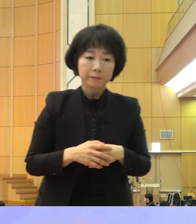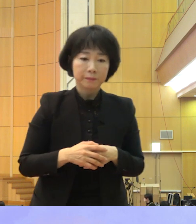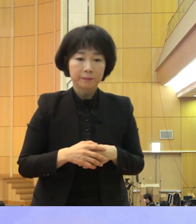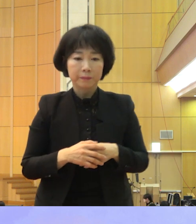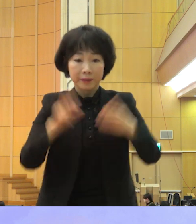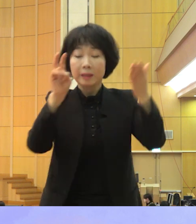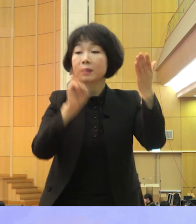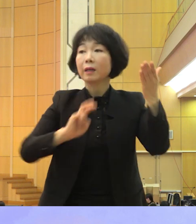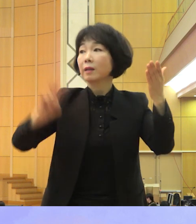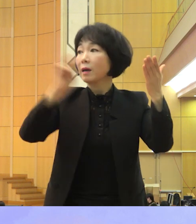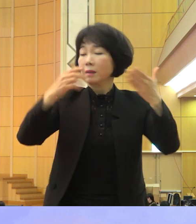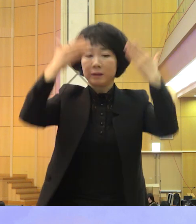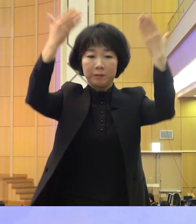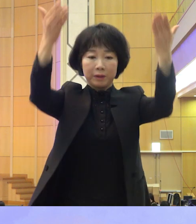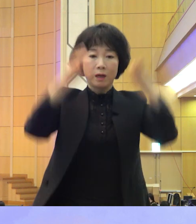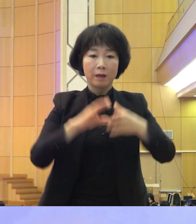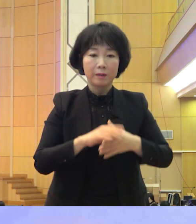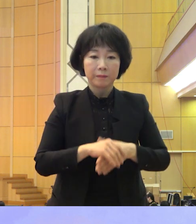찬양